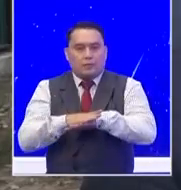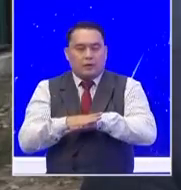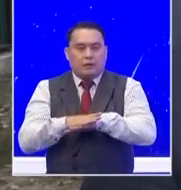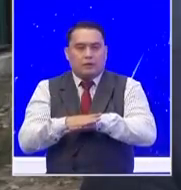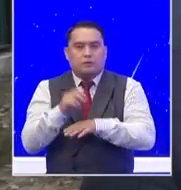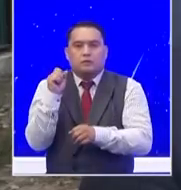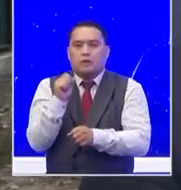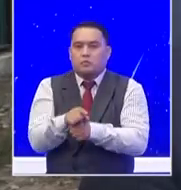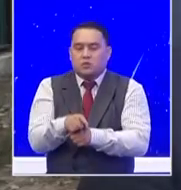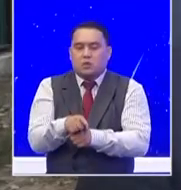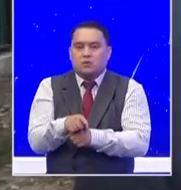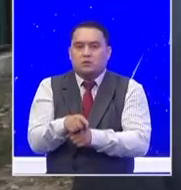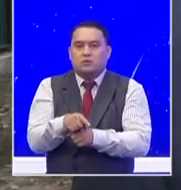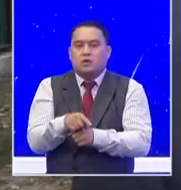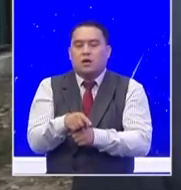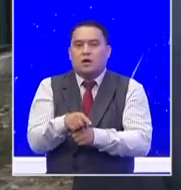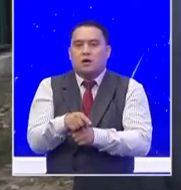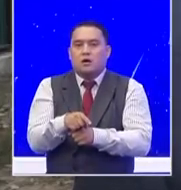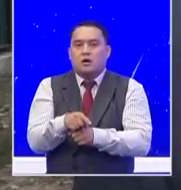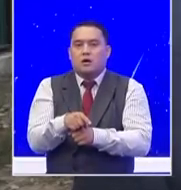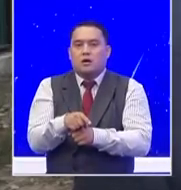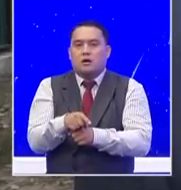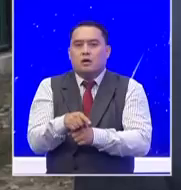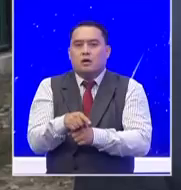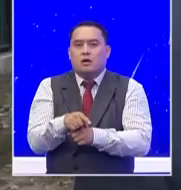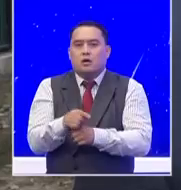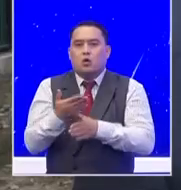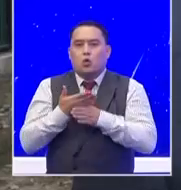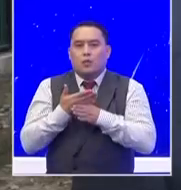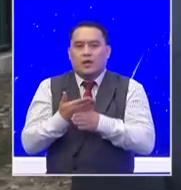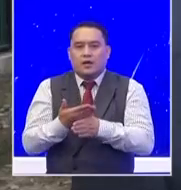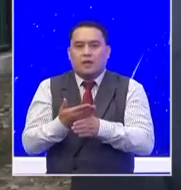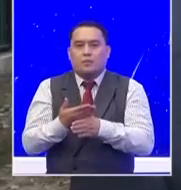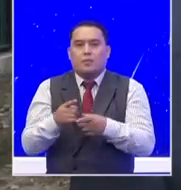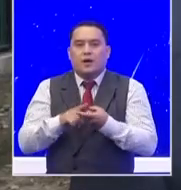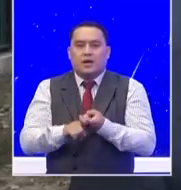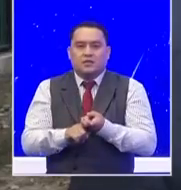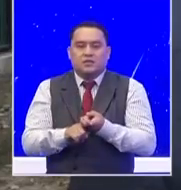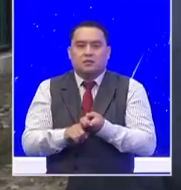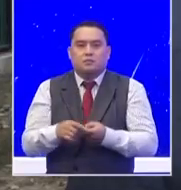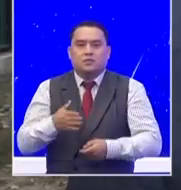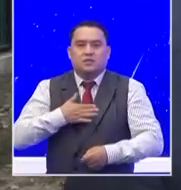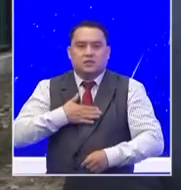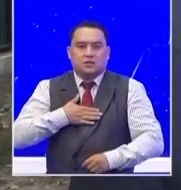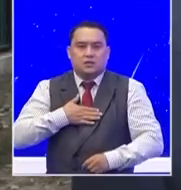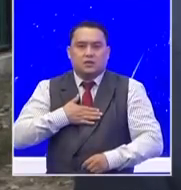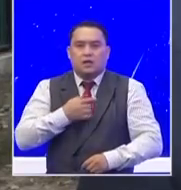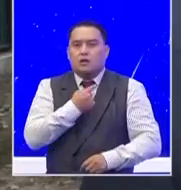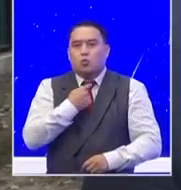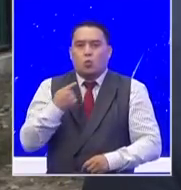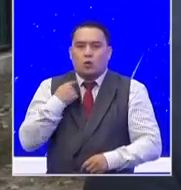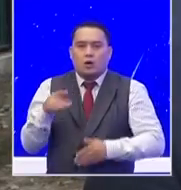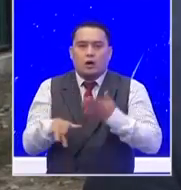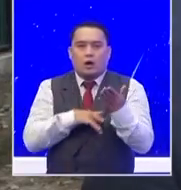әкімінің тапсырмасына сәйкес облыс әкімінің жаңағы көмегіне байланысты біз биыл Талдырған